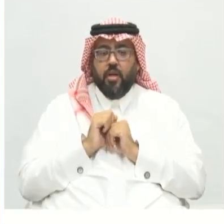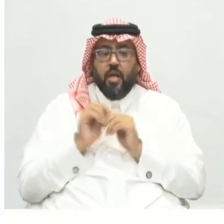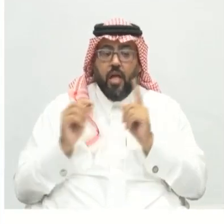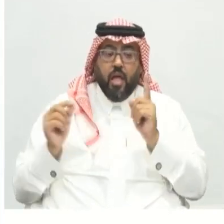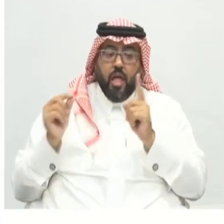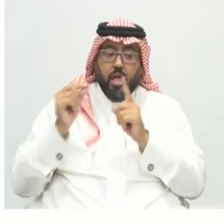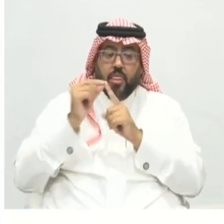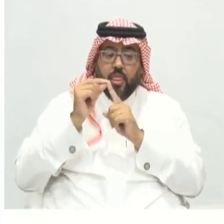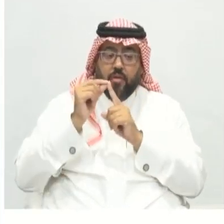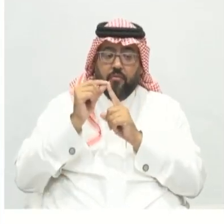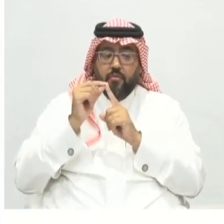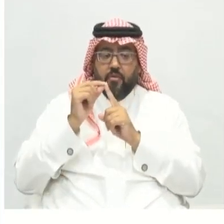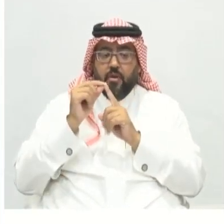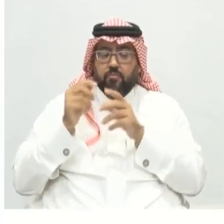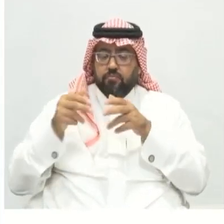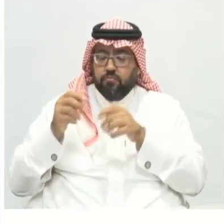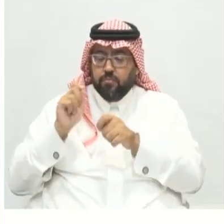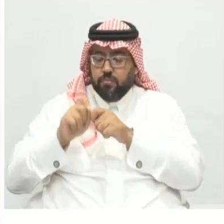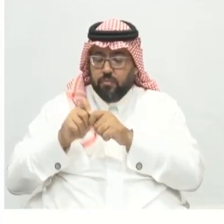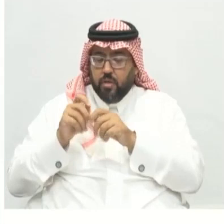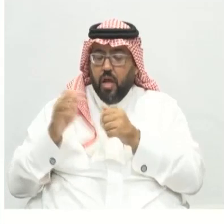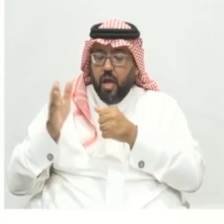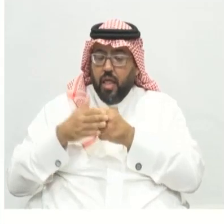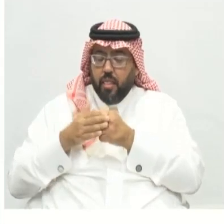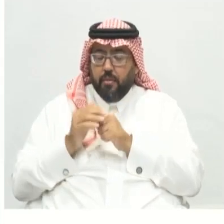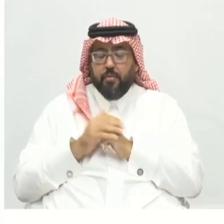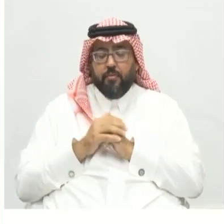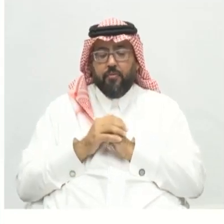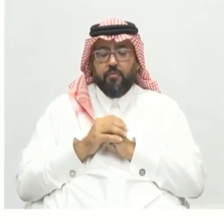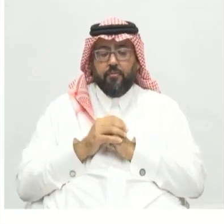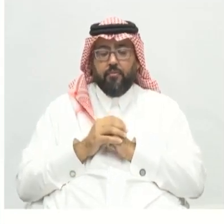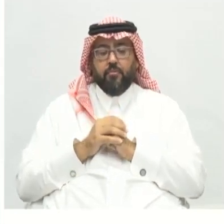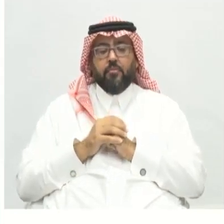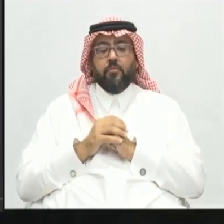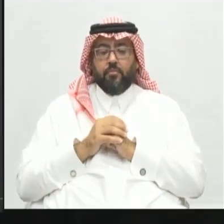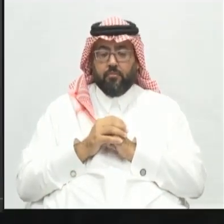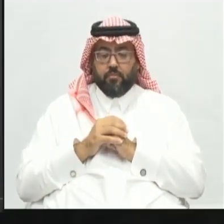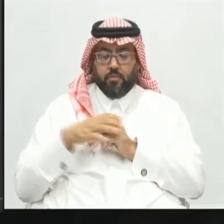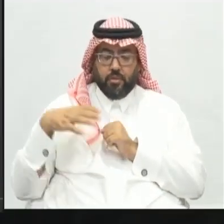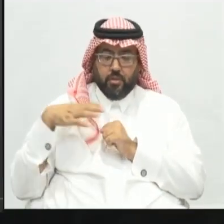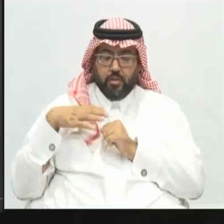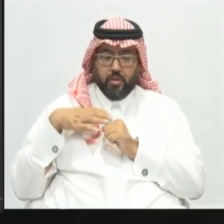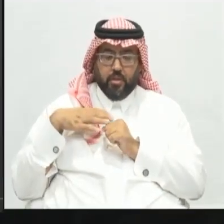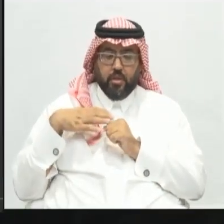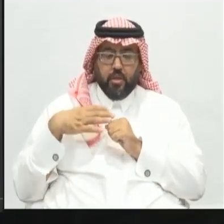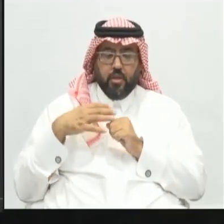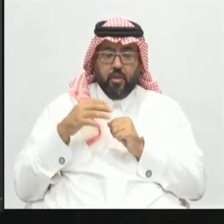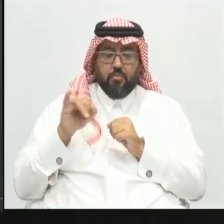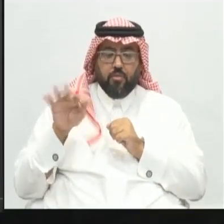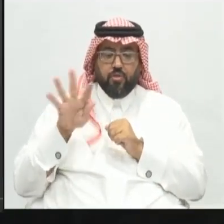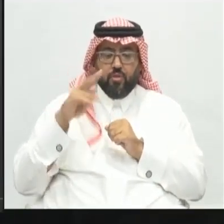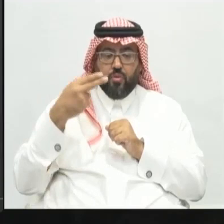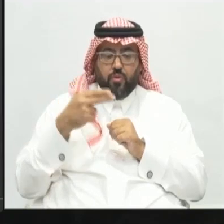للوصول الى منتج او الخدمه اما اداره المشروع هي